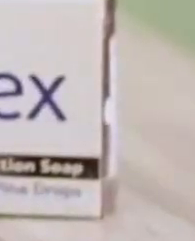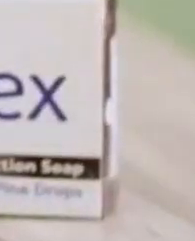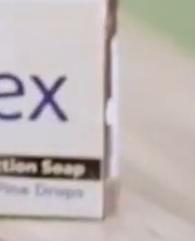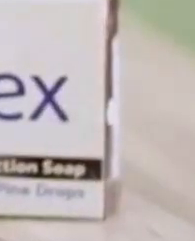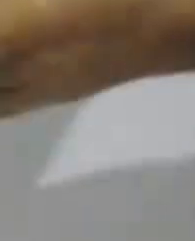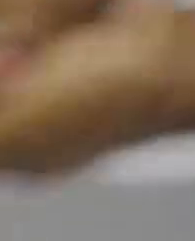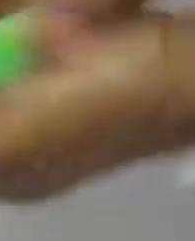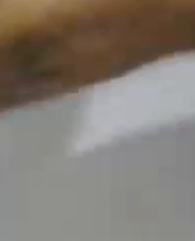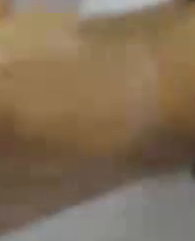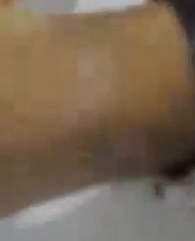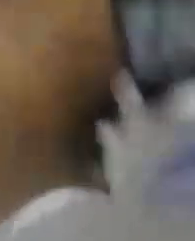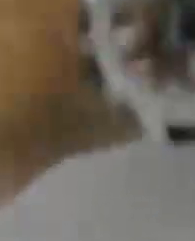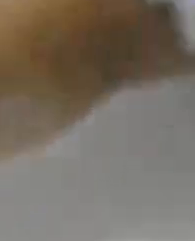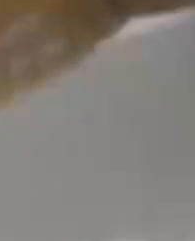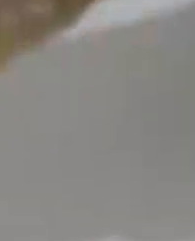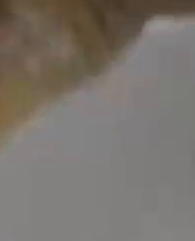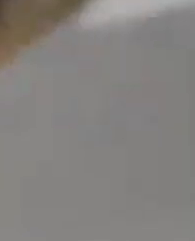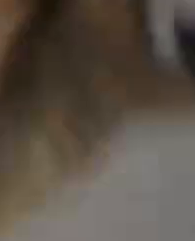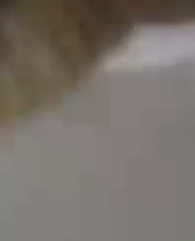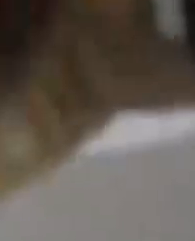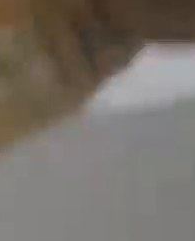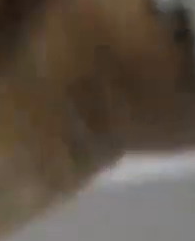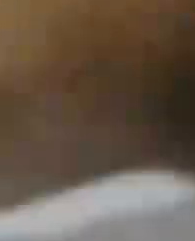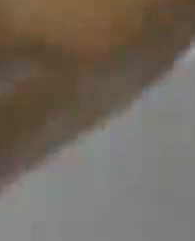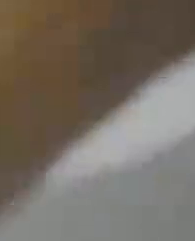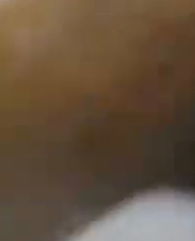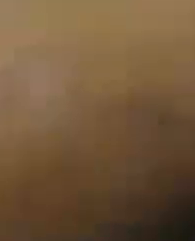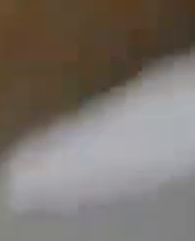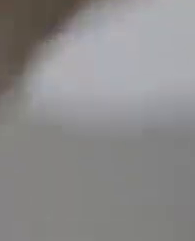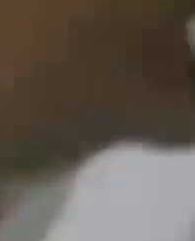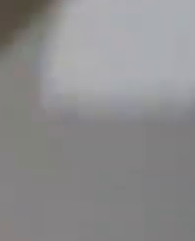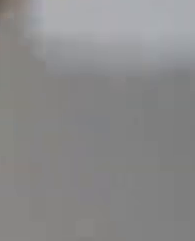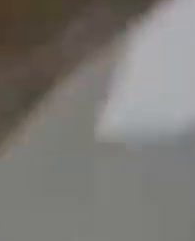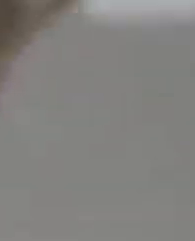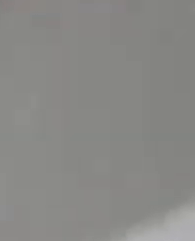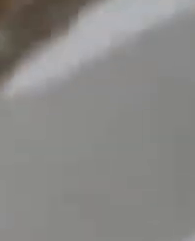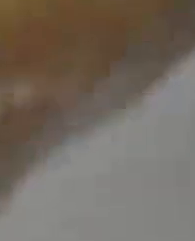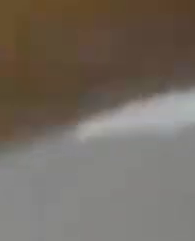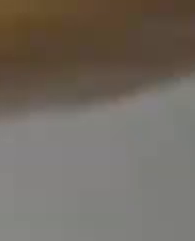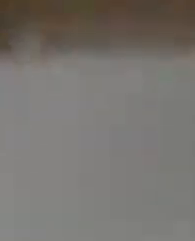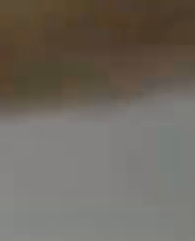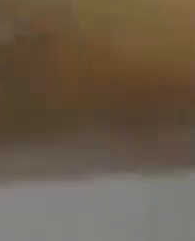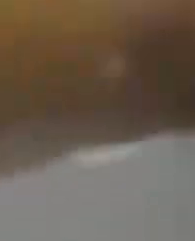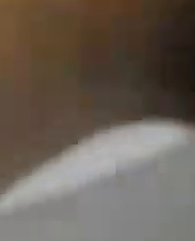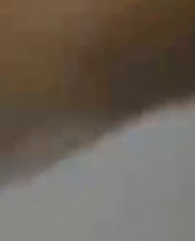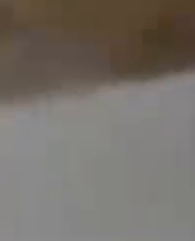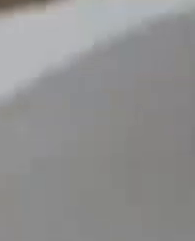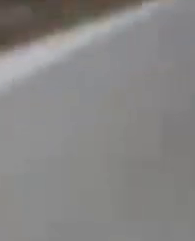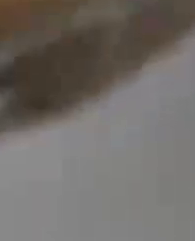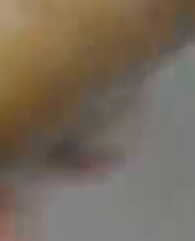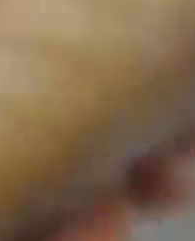hino mu marimantasiyo za supermarket ndetse no mu mabutike atandukanye. Kubifuza kurangura mwahamagara kuri